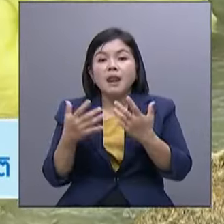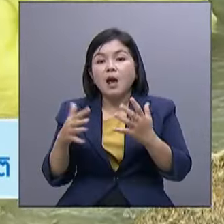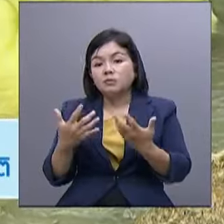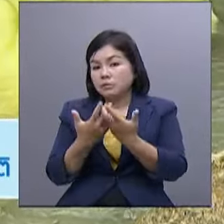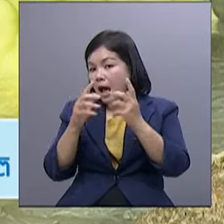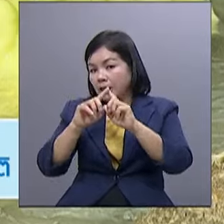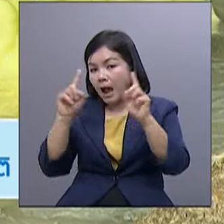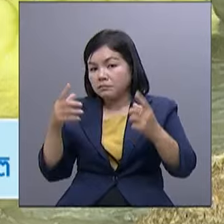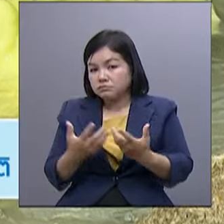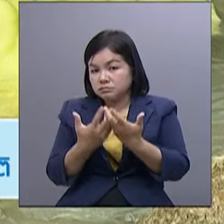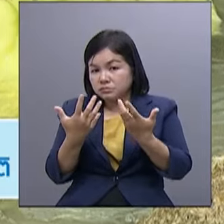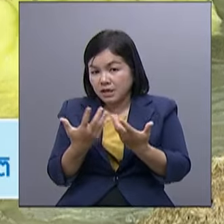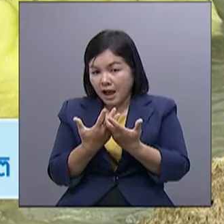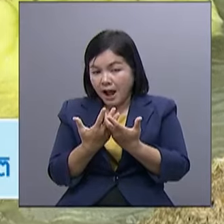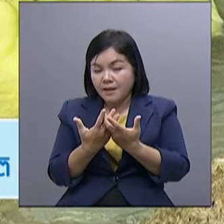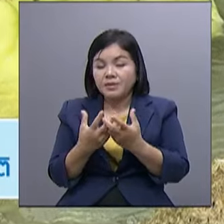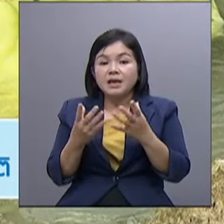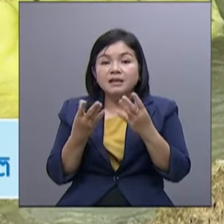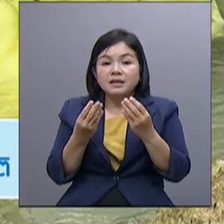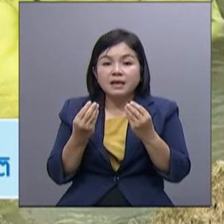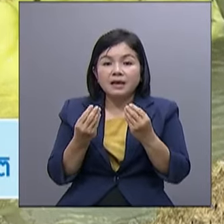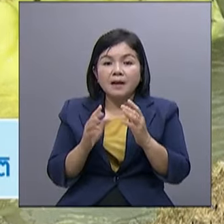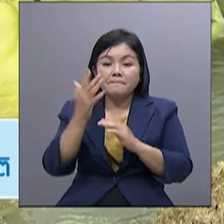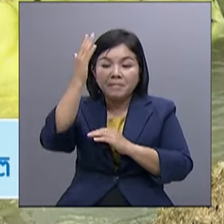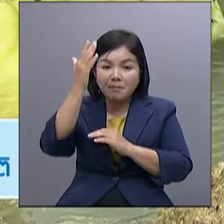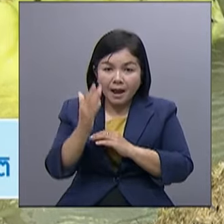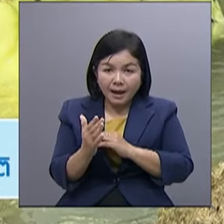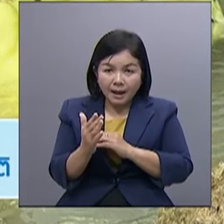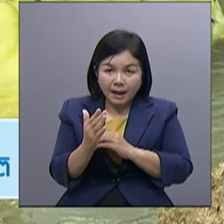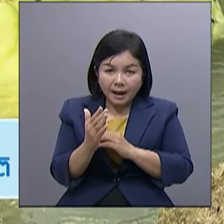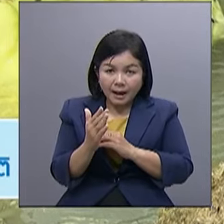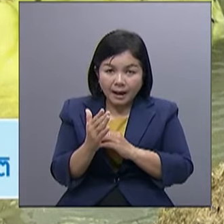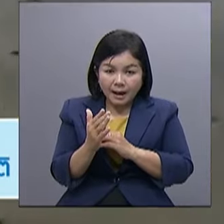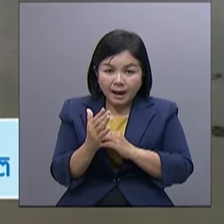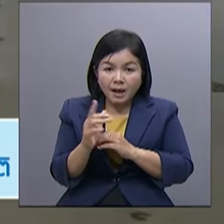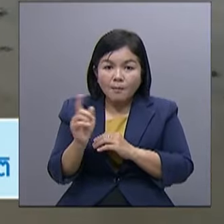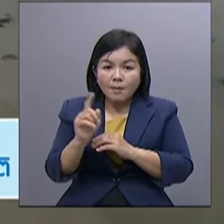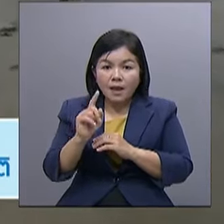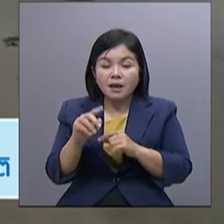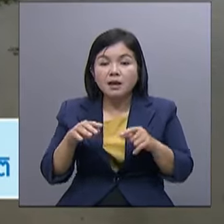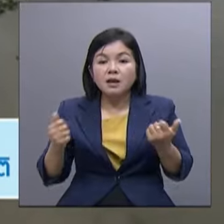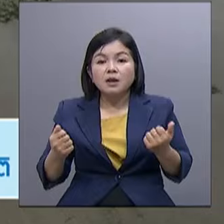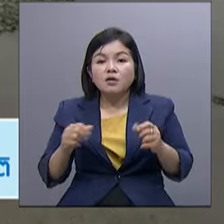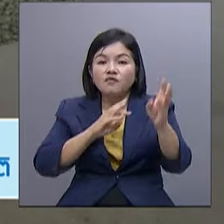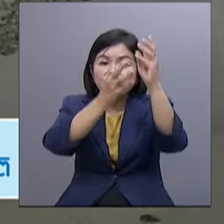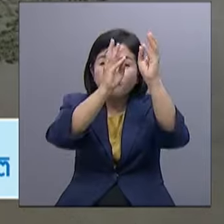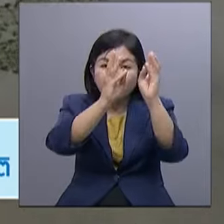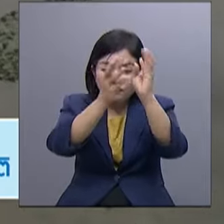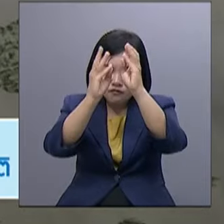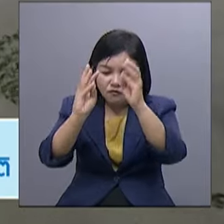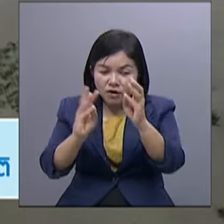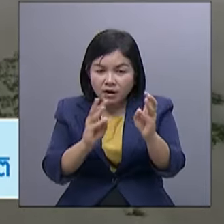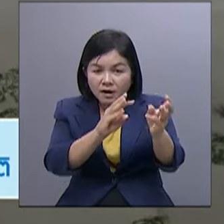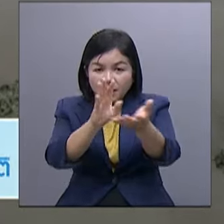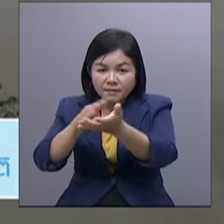ใช่หญ้าทะเลอยู่ในดินเลนหญ้าทะเลมีใบตัวหญ้าทะเลไม่ได้ดูดคาร์บอนมากมายแต่มันดักตะกอนอตะกอนพวกนี้เป็นตะกอนอินทรีย์ถ้าเกิด